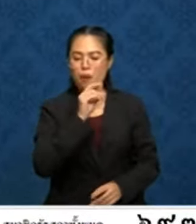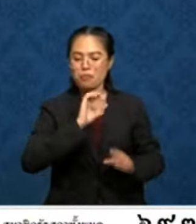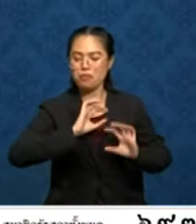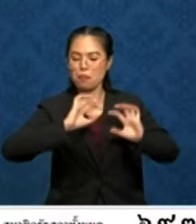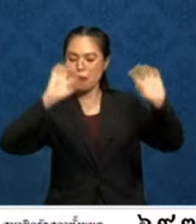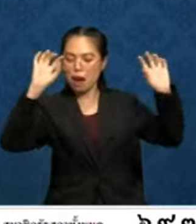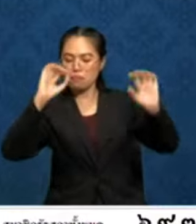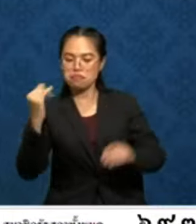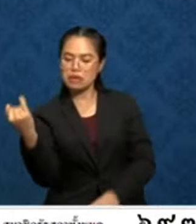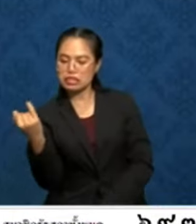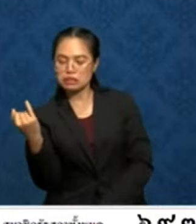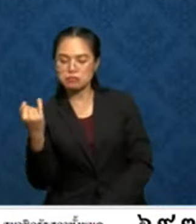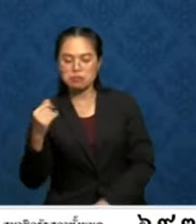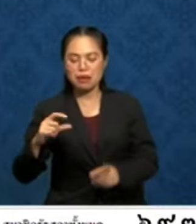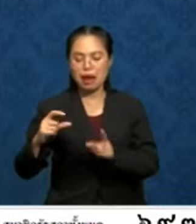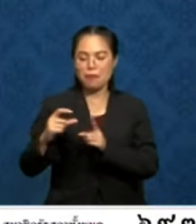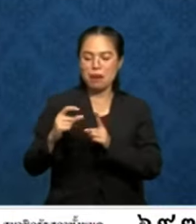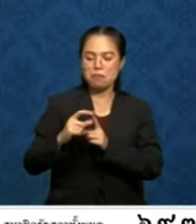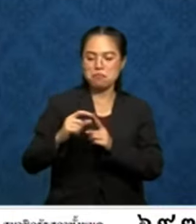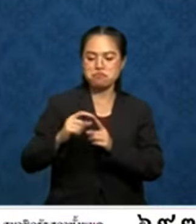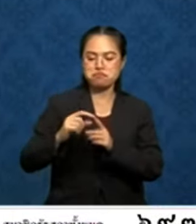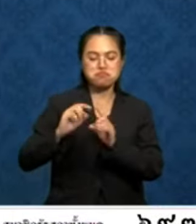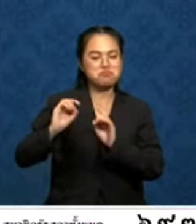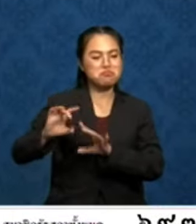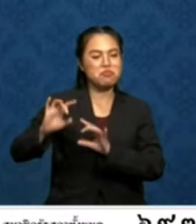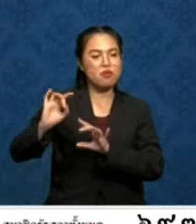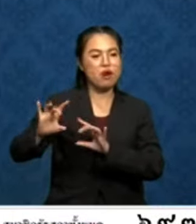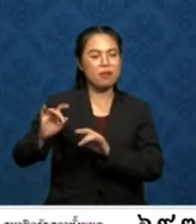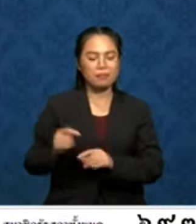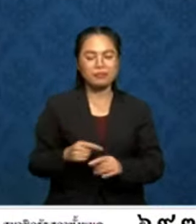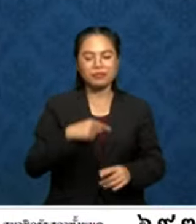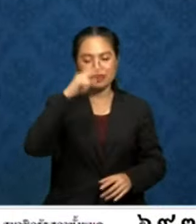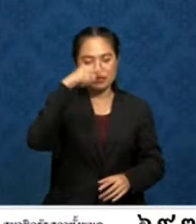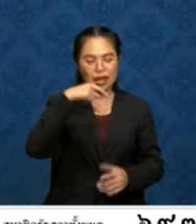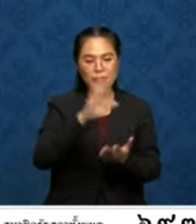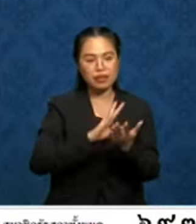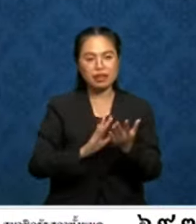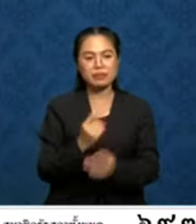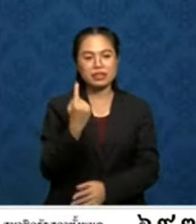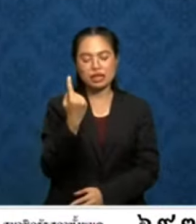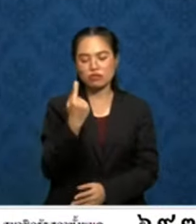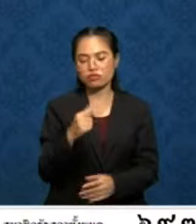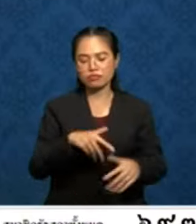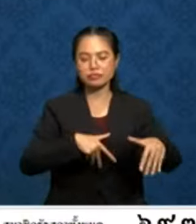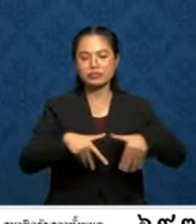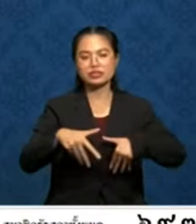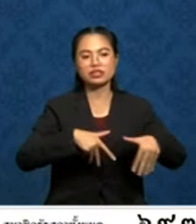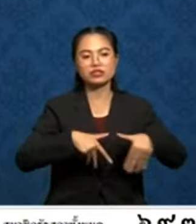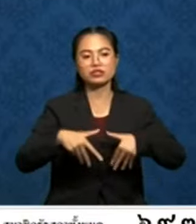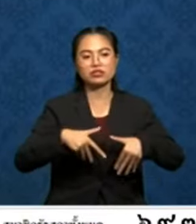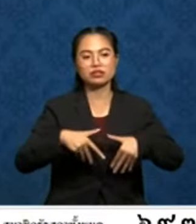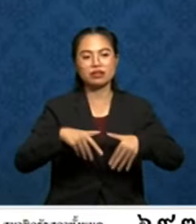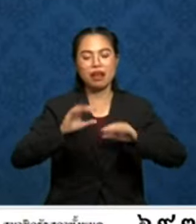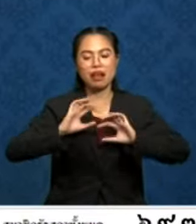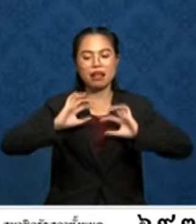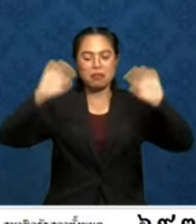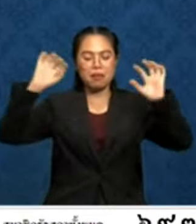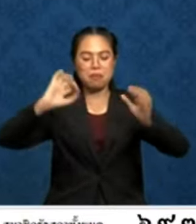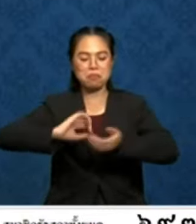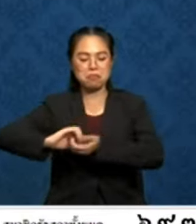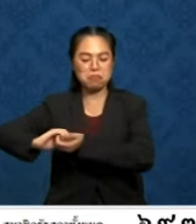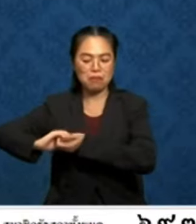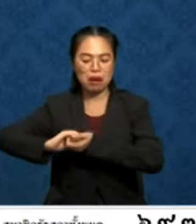ครับผมจะบอกนะครับประเทไทยมีขั้วเดียวครับคือขั้วประชาชนครับรัฐบาลข้ามข้วไม่มีหรอก